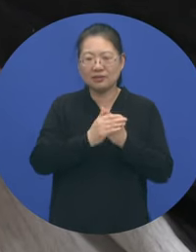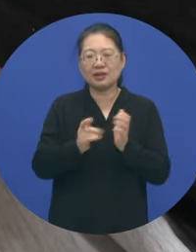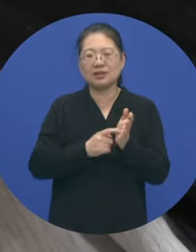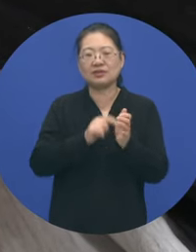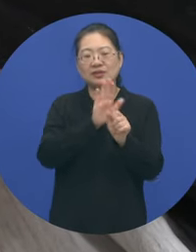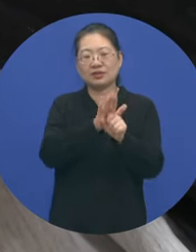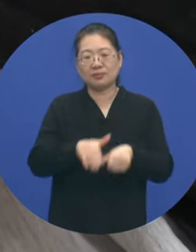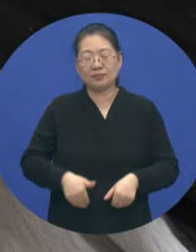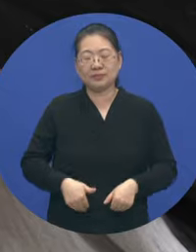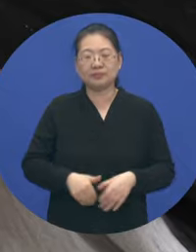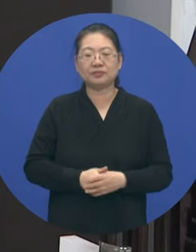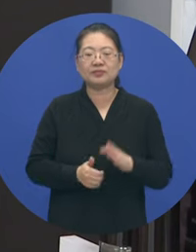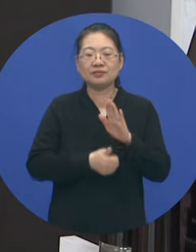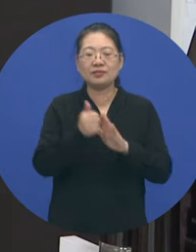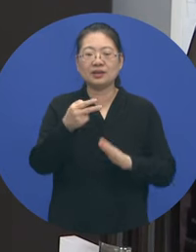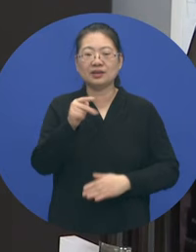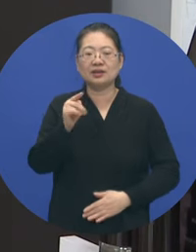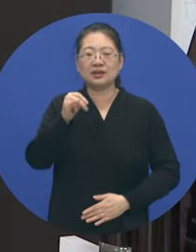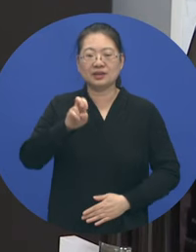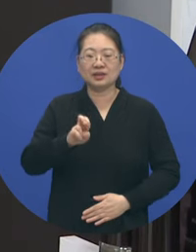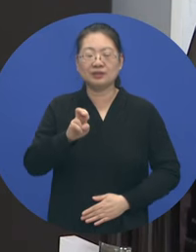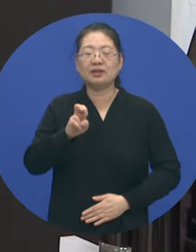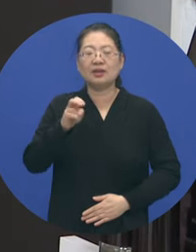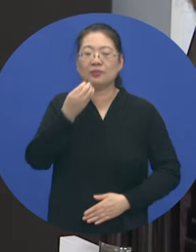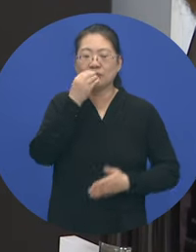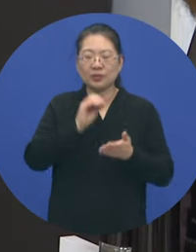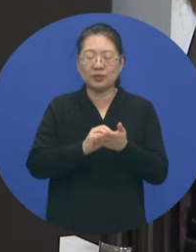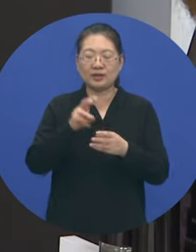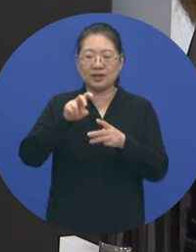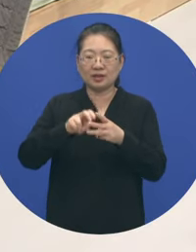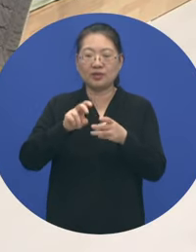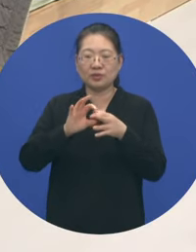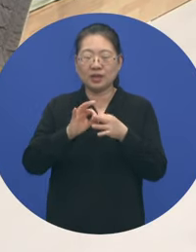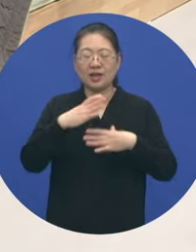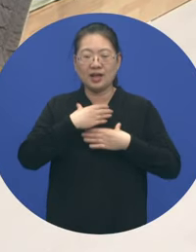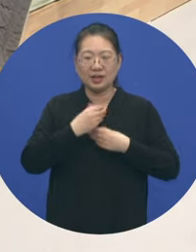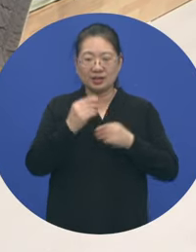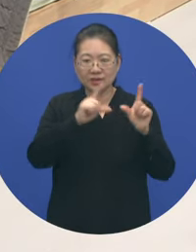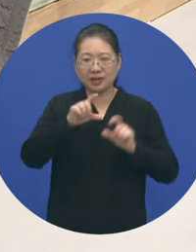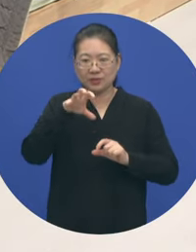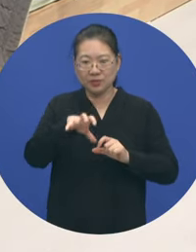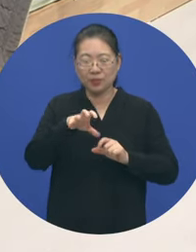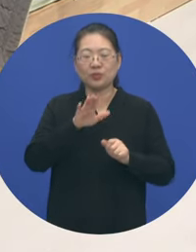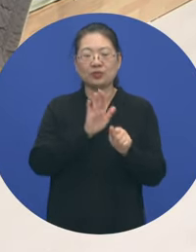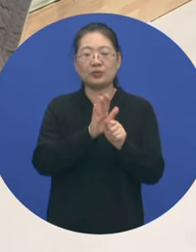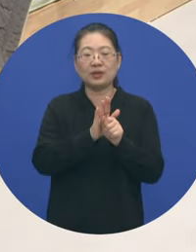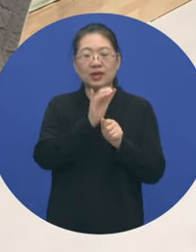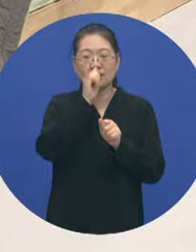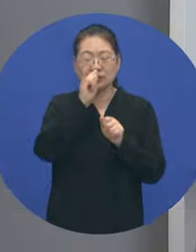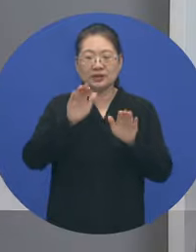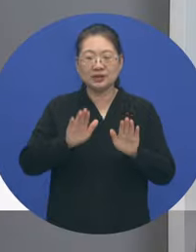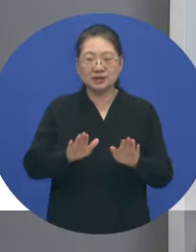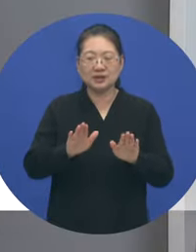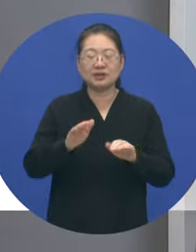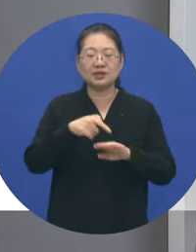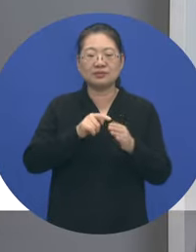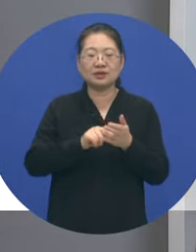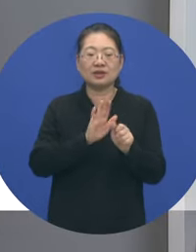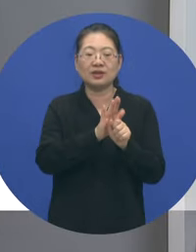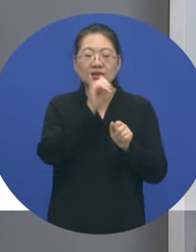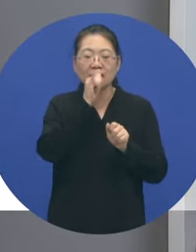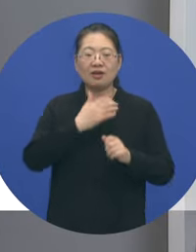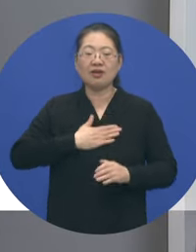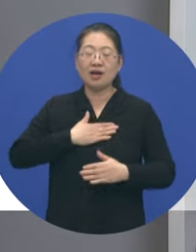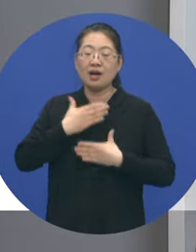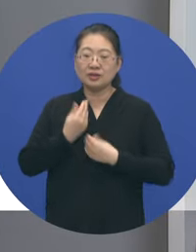상황. 희망 디딤돌 센터를 통해 안전하게 살 곳을 마련하고 지금은 심리 지원을 받고 있습니다. 정서적인 안정을